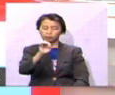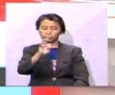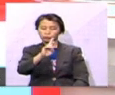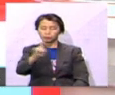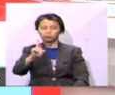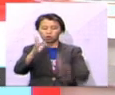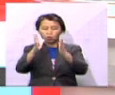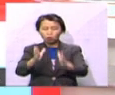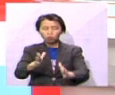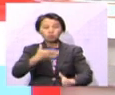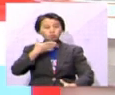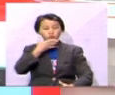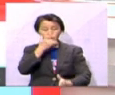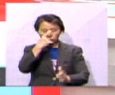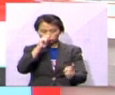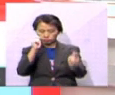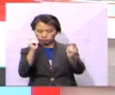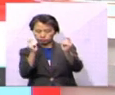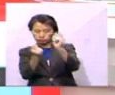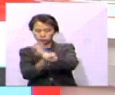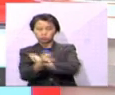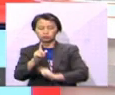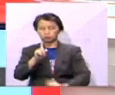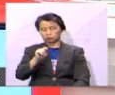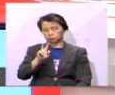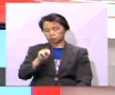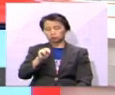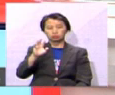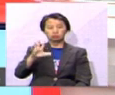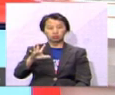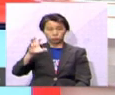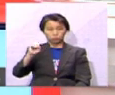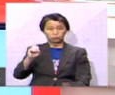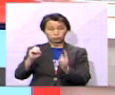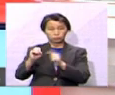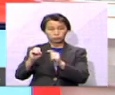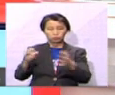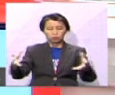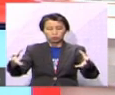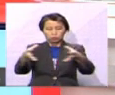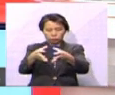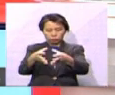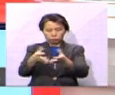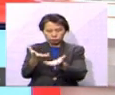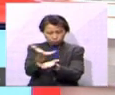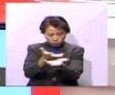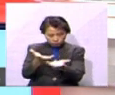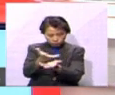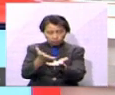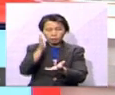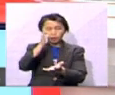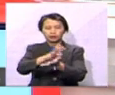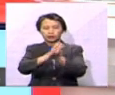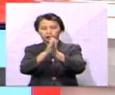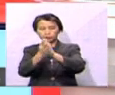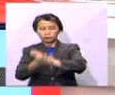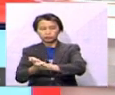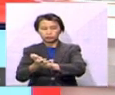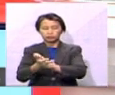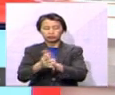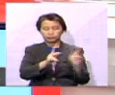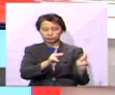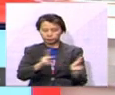aspirasi orang muda untuk Transformasi Nasional 2050 TN50 dikumpul dan ditapis dan bakal dijadikan pelan